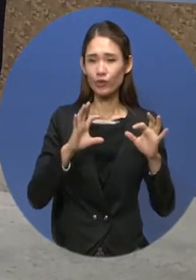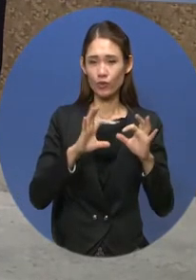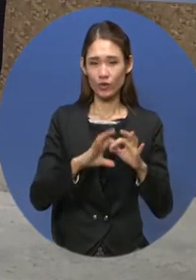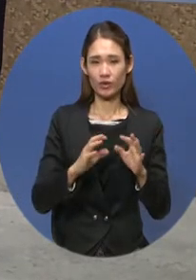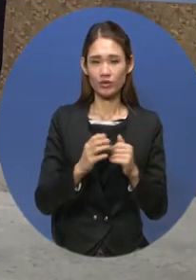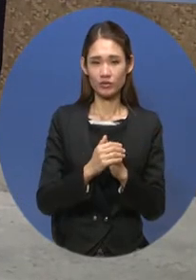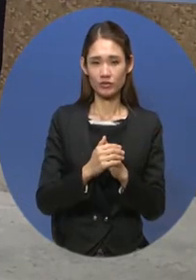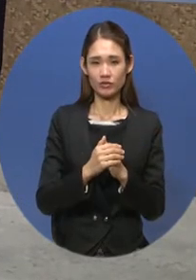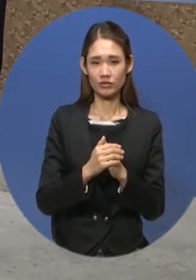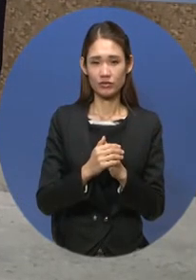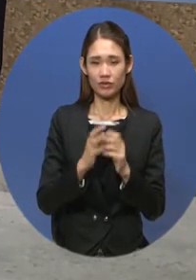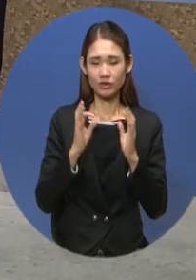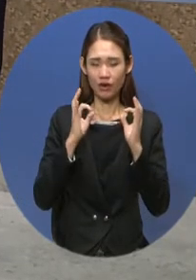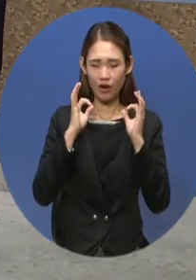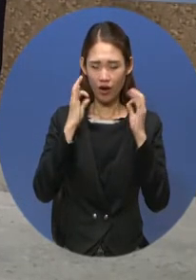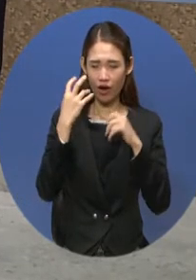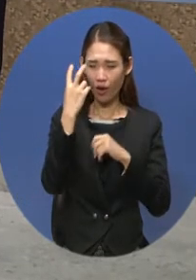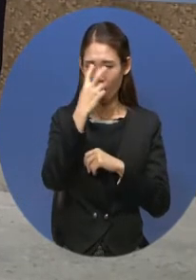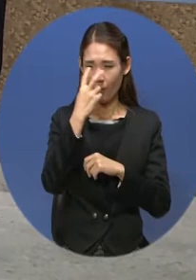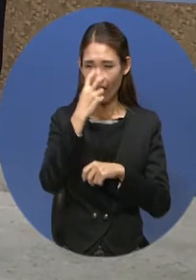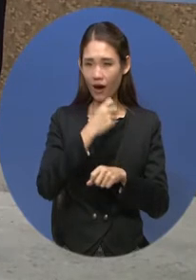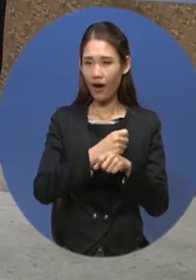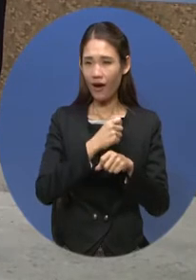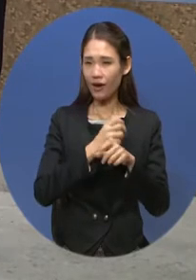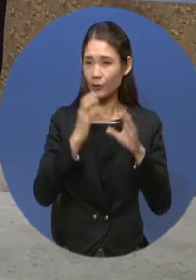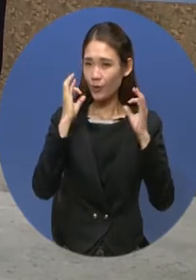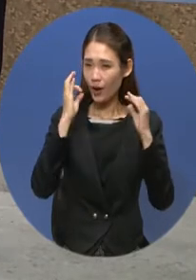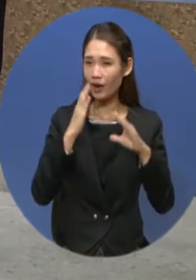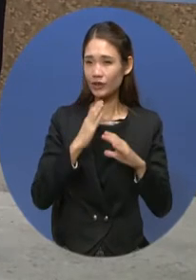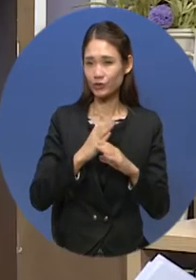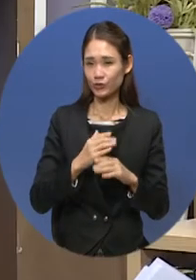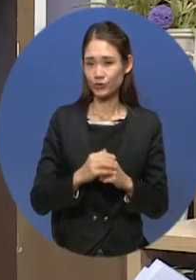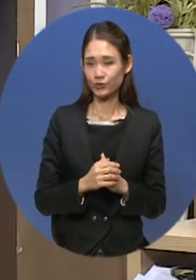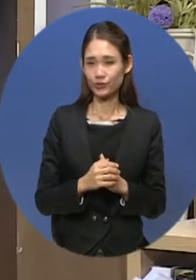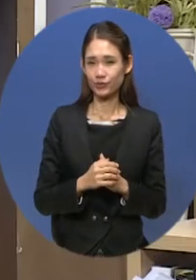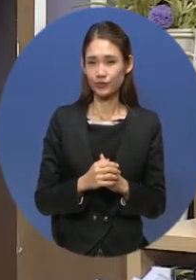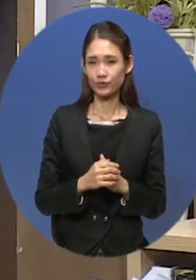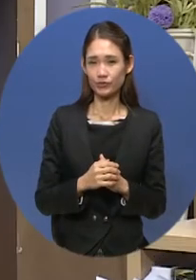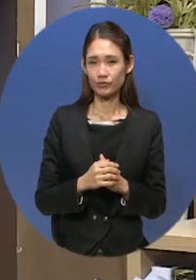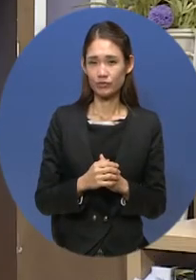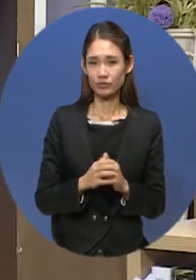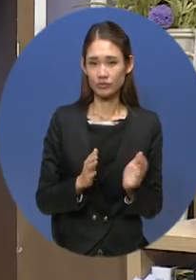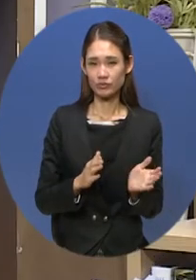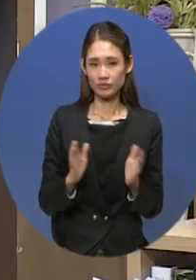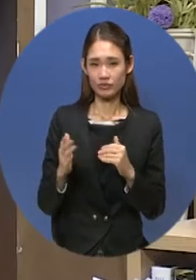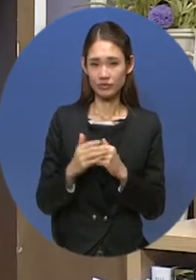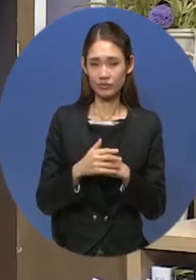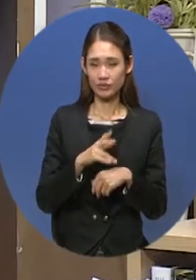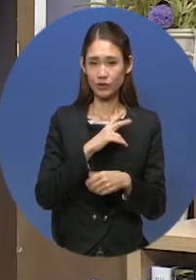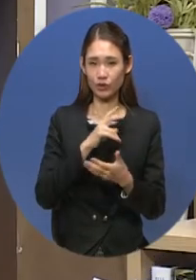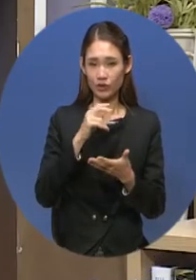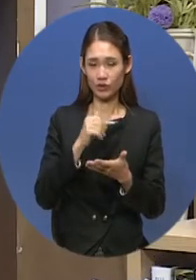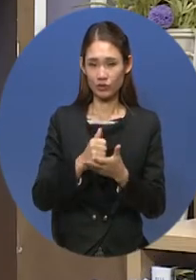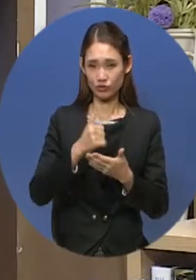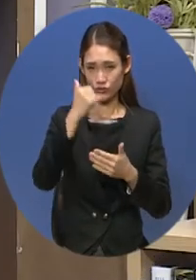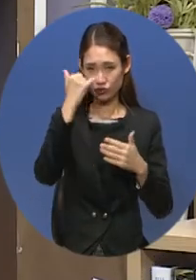다 관리하고 또 애쓰고 계신 것 같은데요. 그렇다면은 이